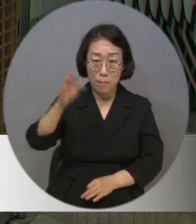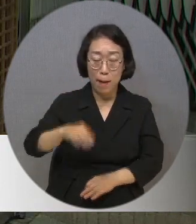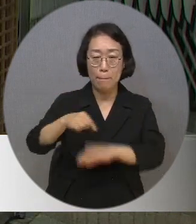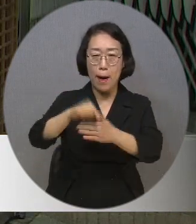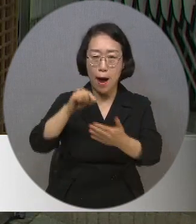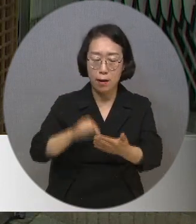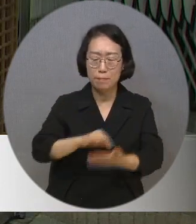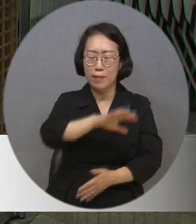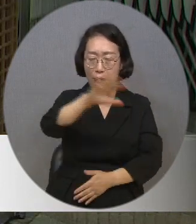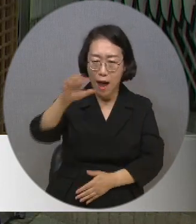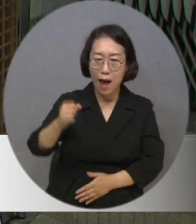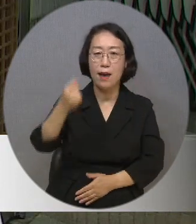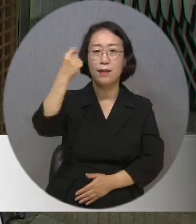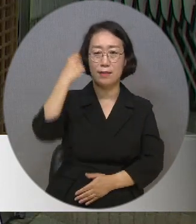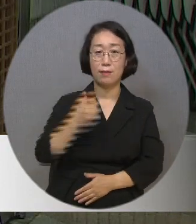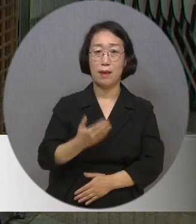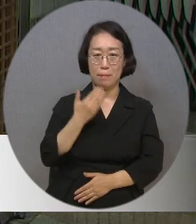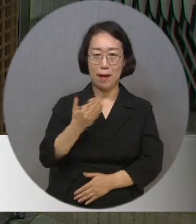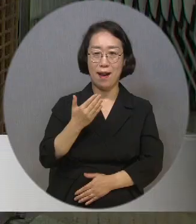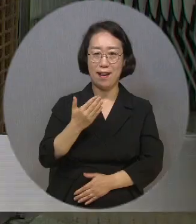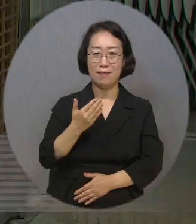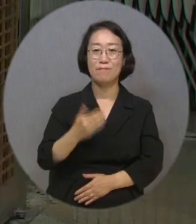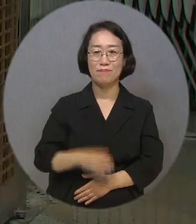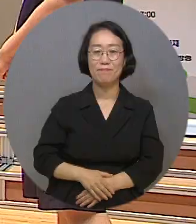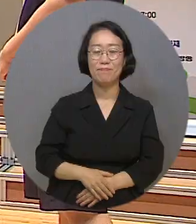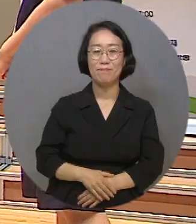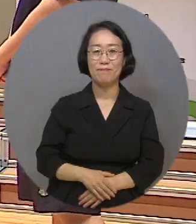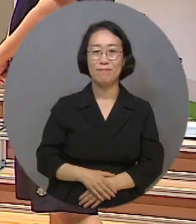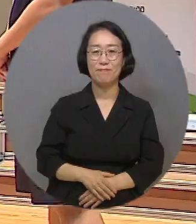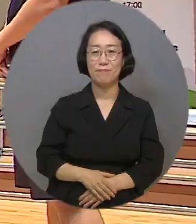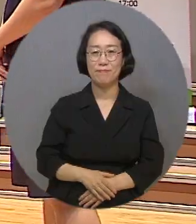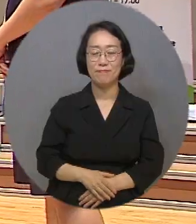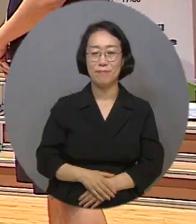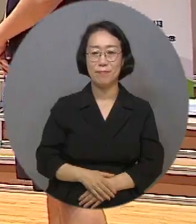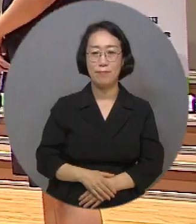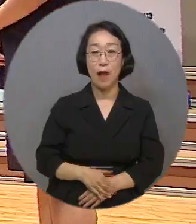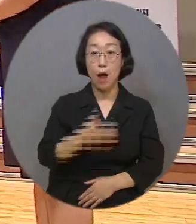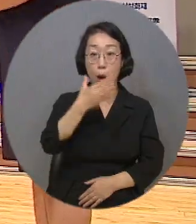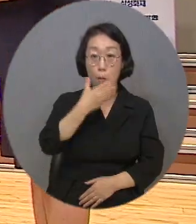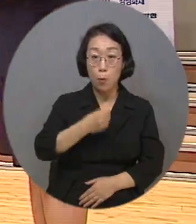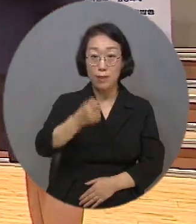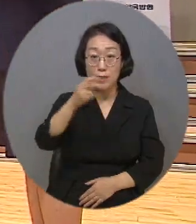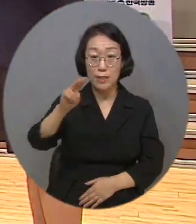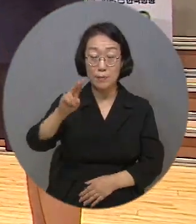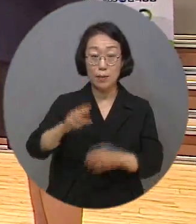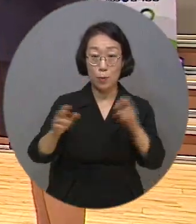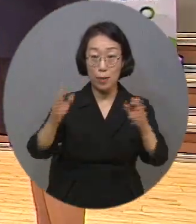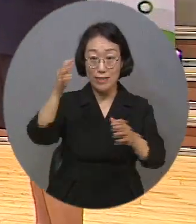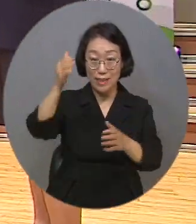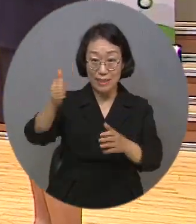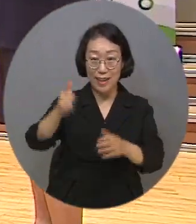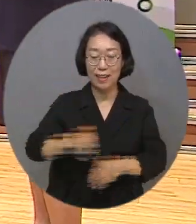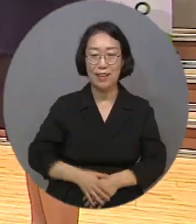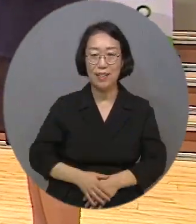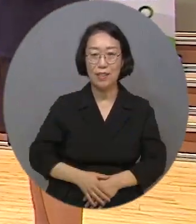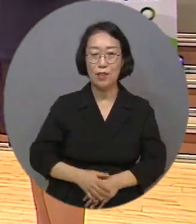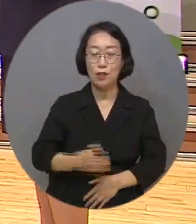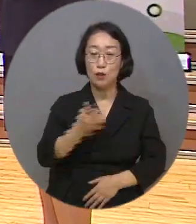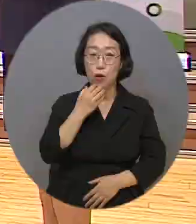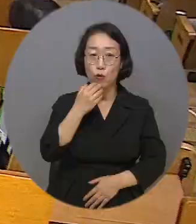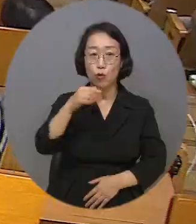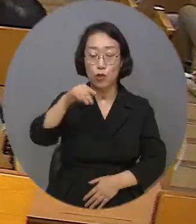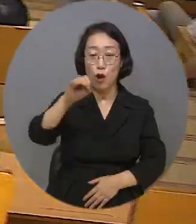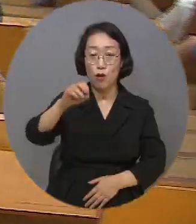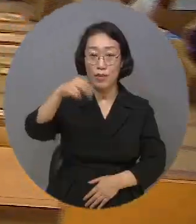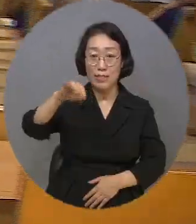마음으로 다 느낄 수 있다고 생각이 들어서. WBC 복지TV 회장상은 서울 성동고등학교